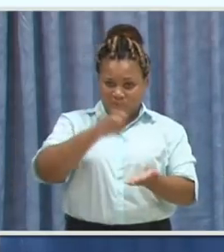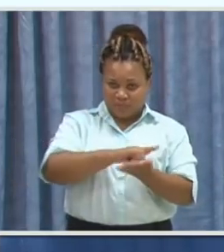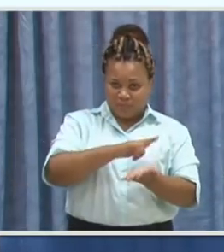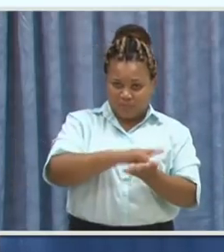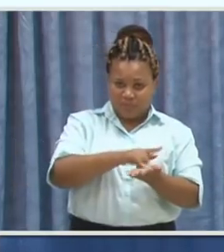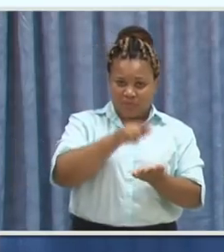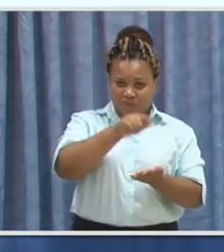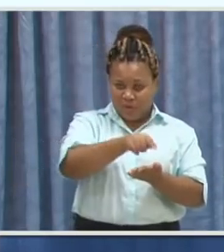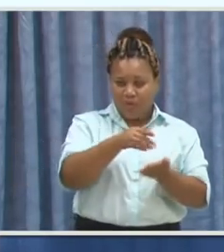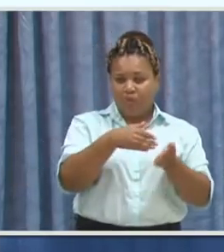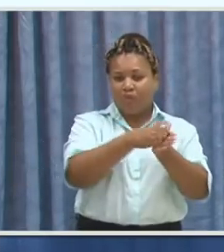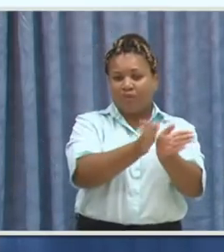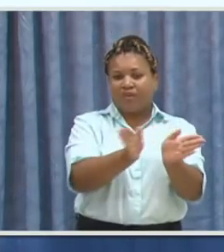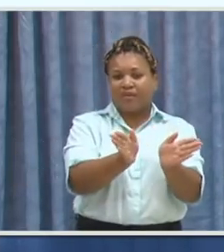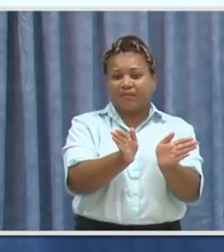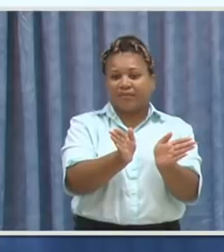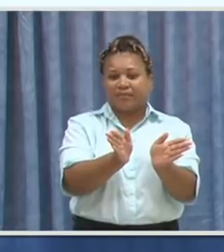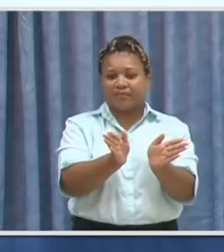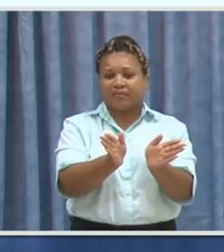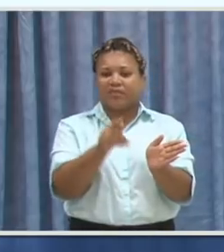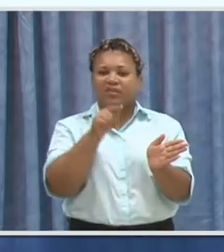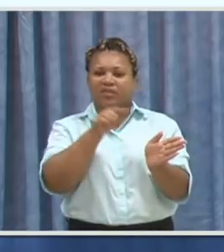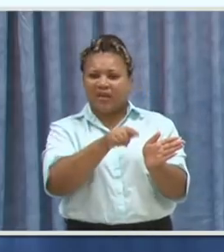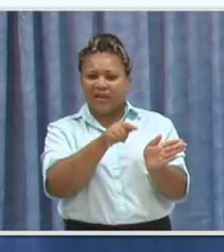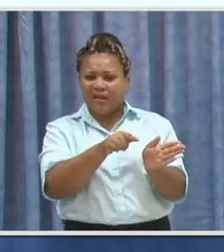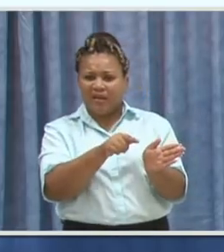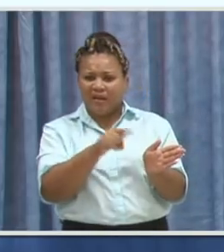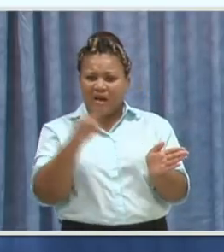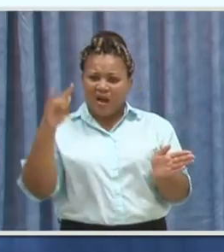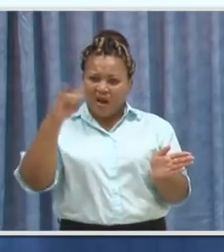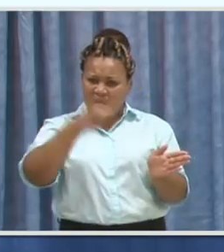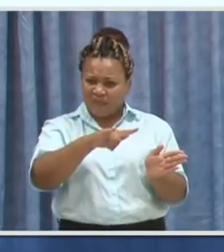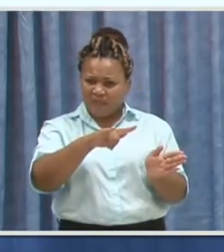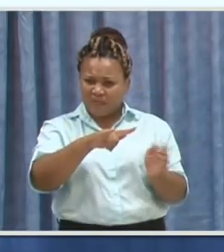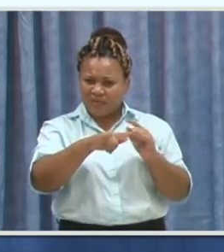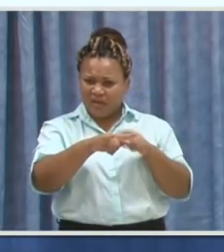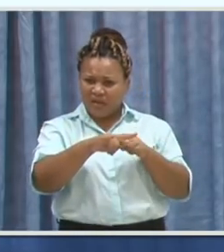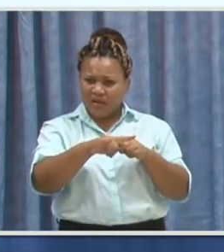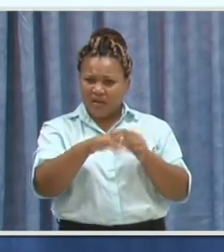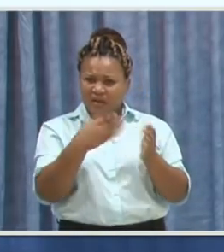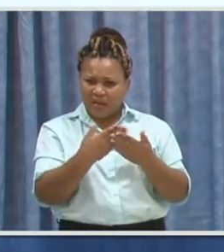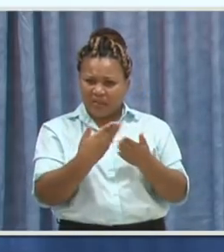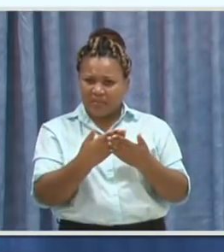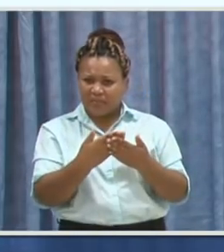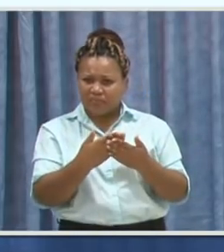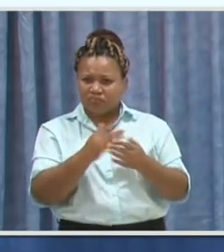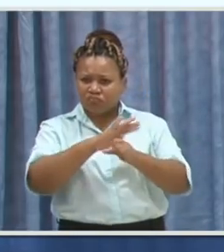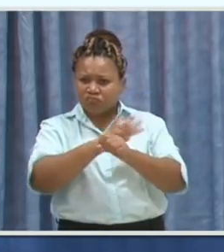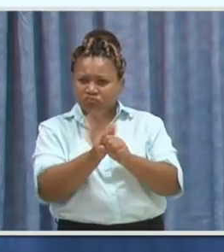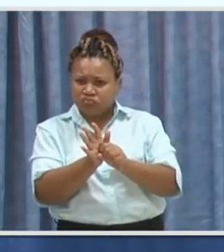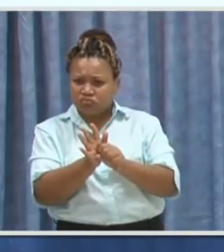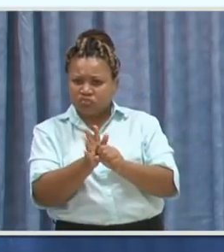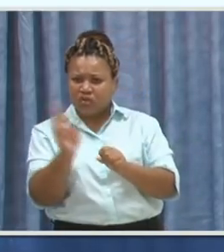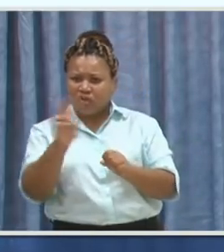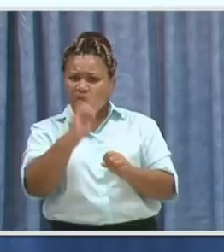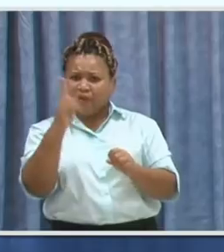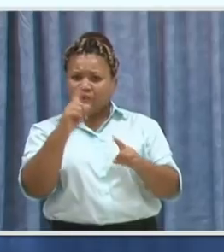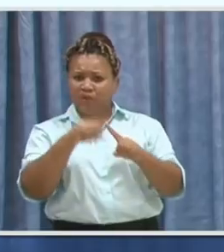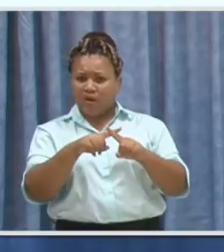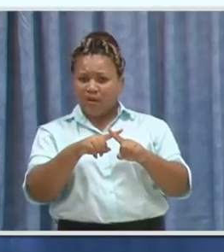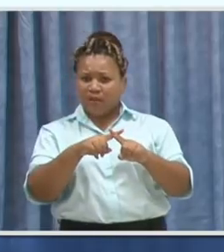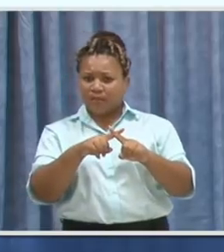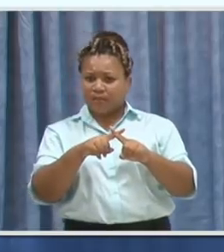second surge. Est-ce qu'ils ont aller peut-être pris dans la sastase peut-être pour aller réouvrir l'école et